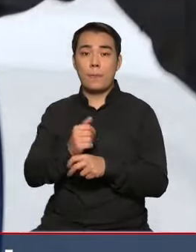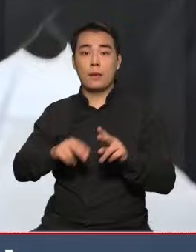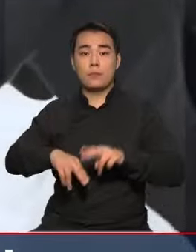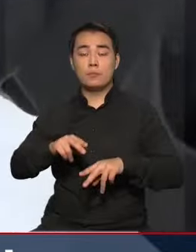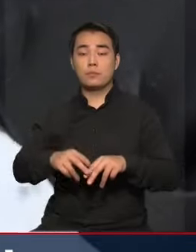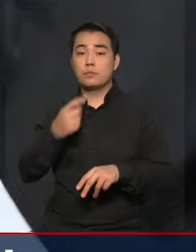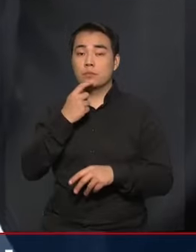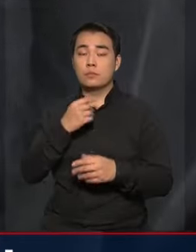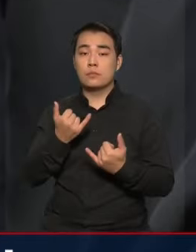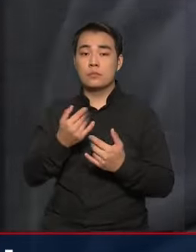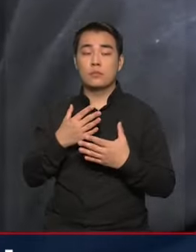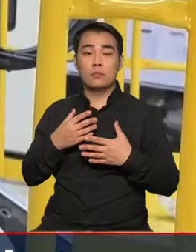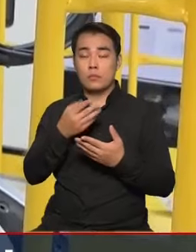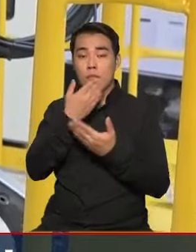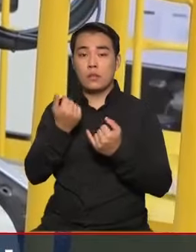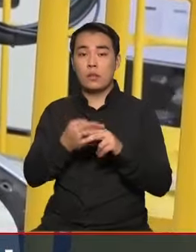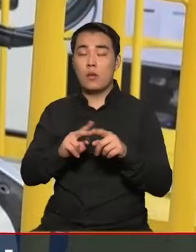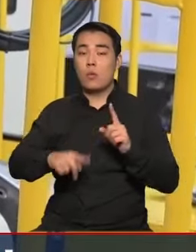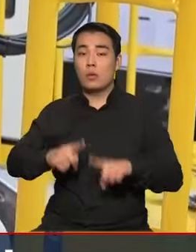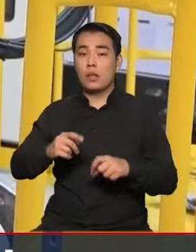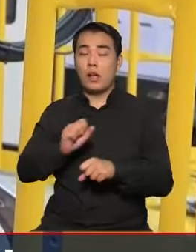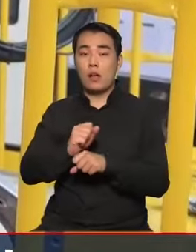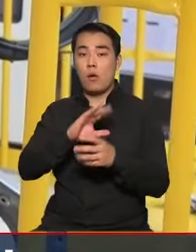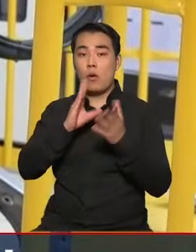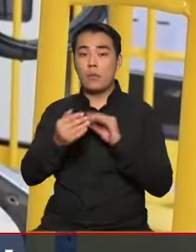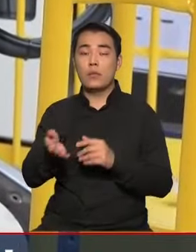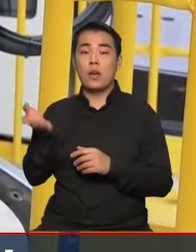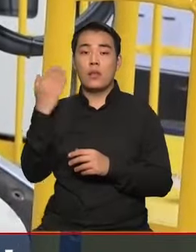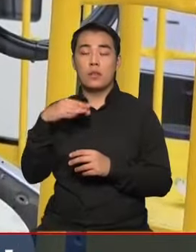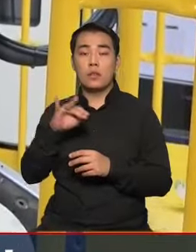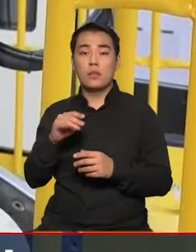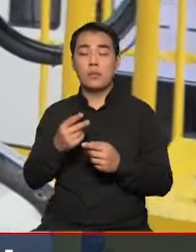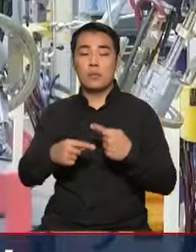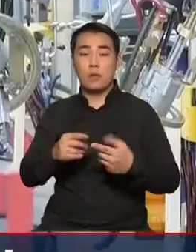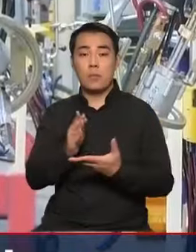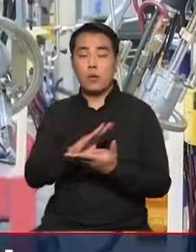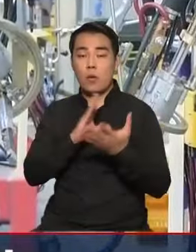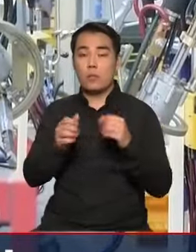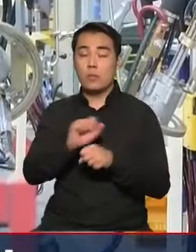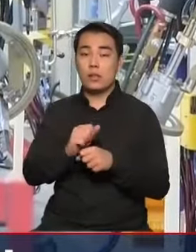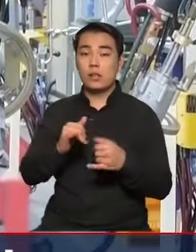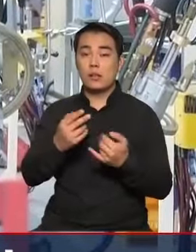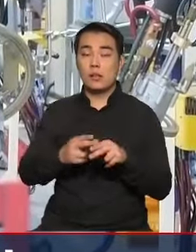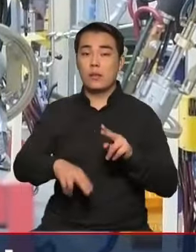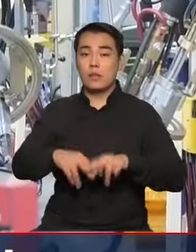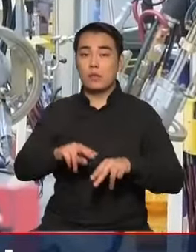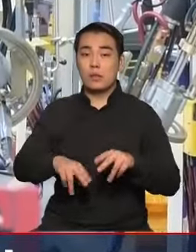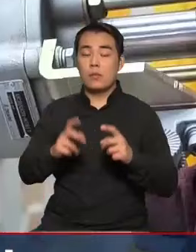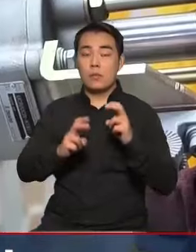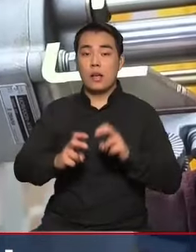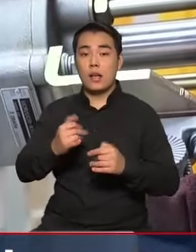еш қиын шаруа емес. Бұл тәмсілді отандық авто өндірушілер дәлелдеп үлгерген. Сапалы һәм қауіпсіз көлік құрастыру үшін машина жасау